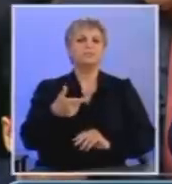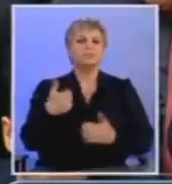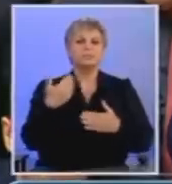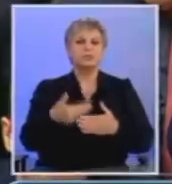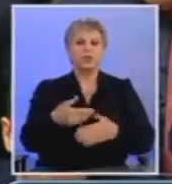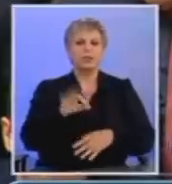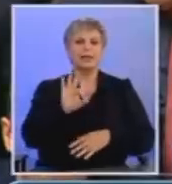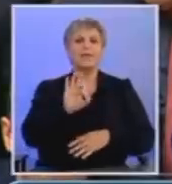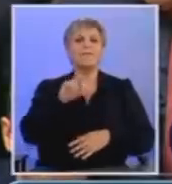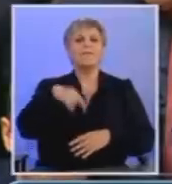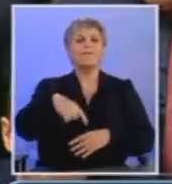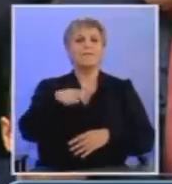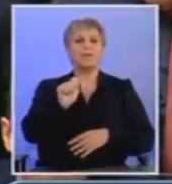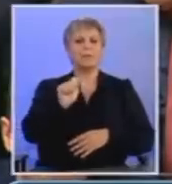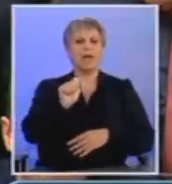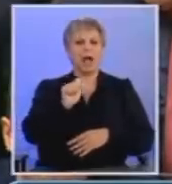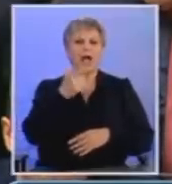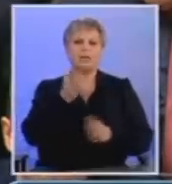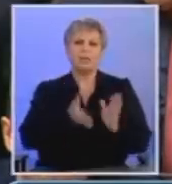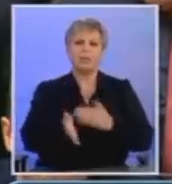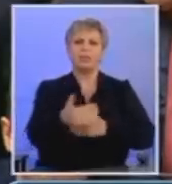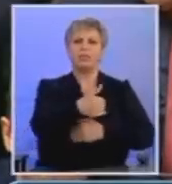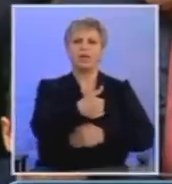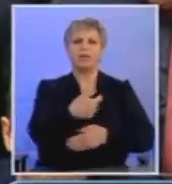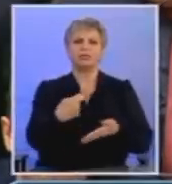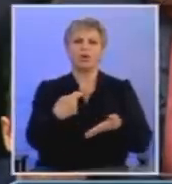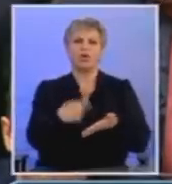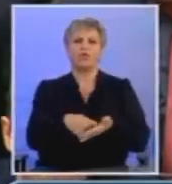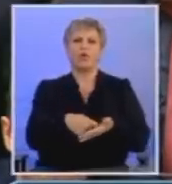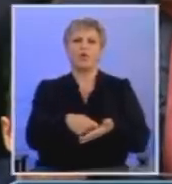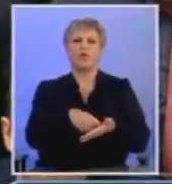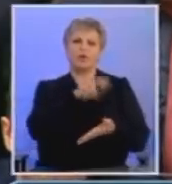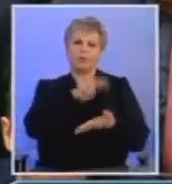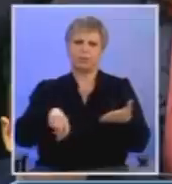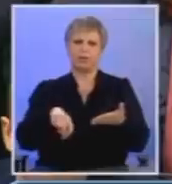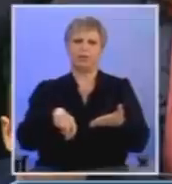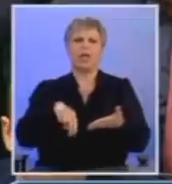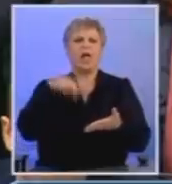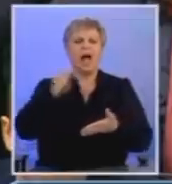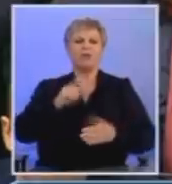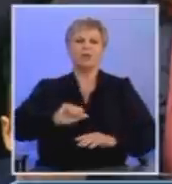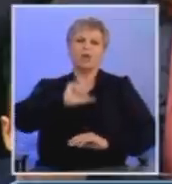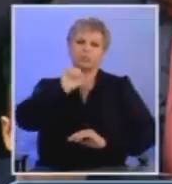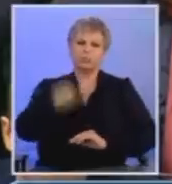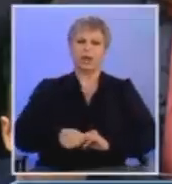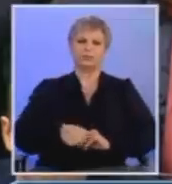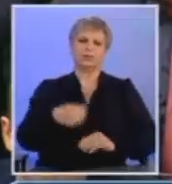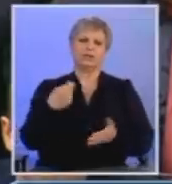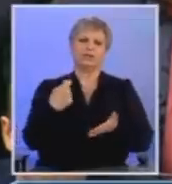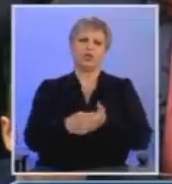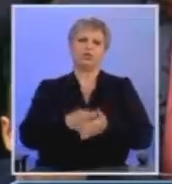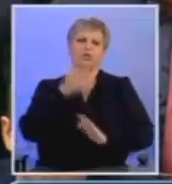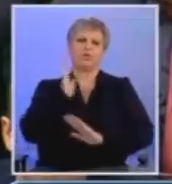ένα σέμεσος φόρος και κατά τούτο είναι ένας καπιταλιστικός φόρος, σύντροφοι της